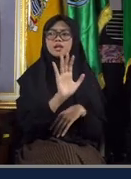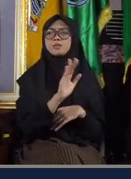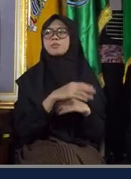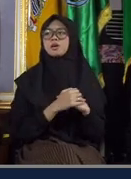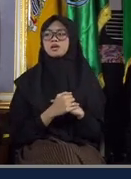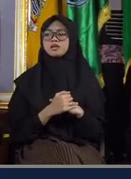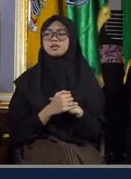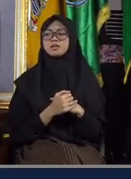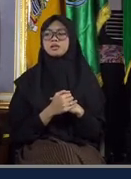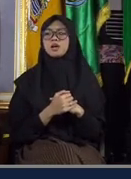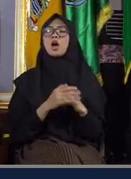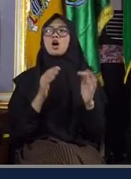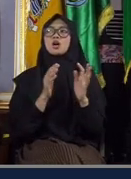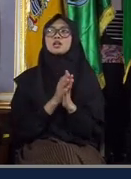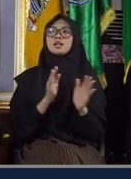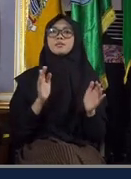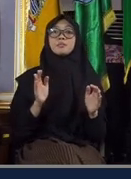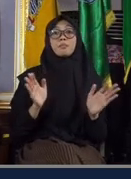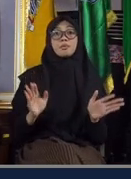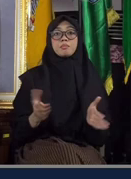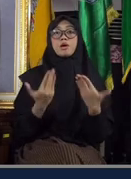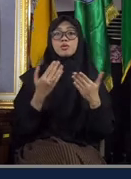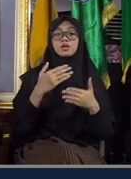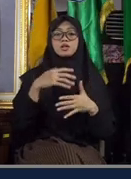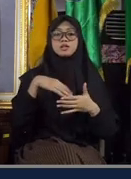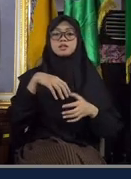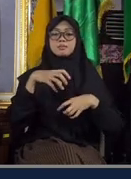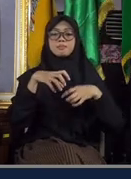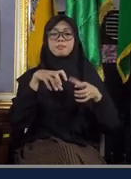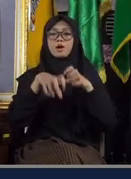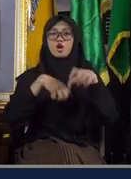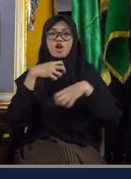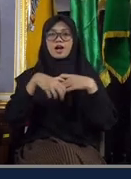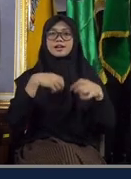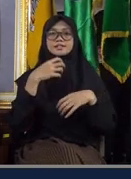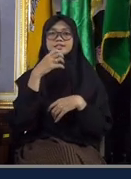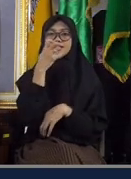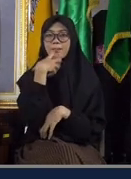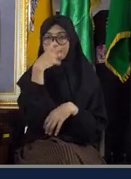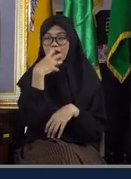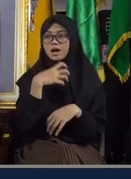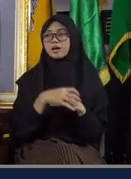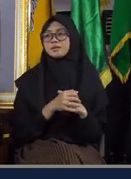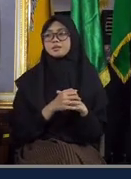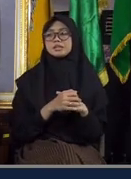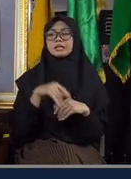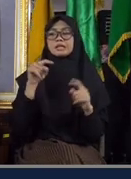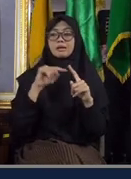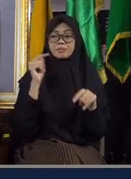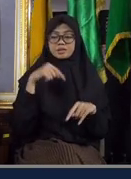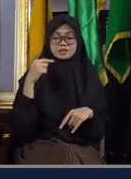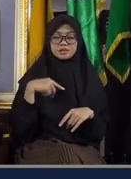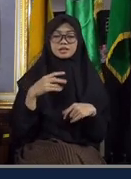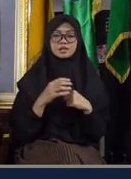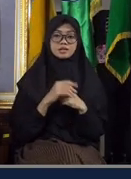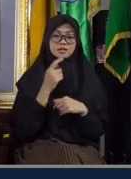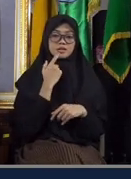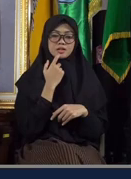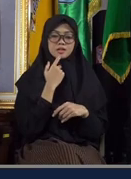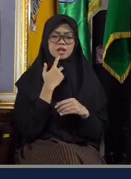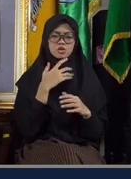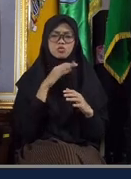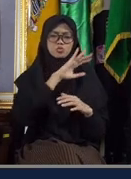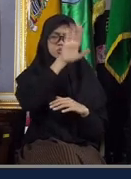Hai Opa bagi listrik sampah jadi Bapak Ibu update panjenengan APBD kita nggak akan cukup bagi inovasi pola